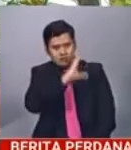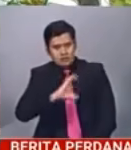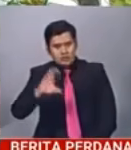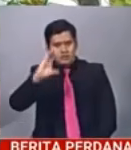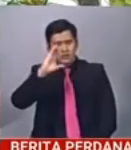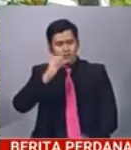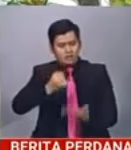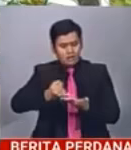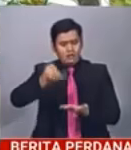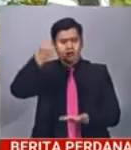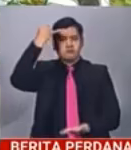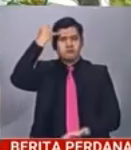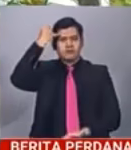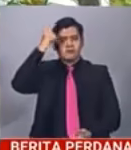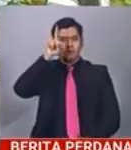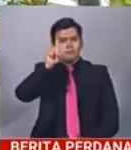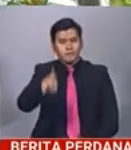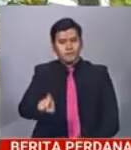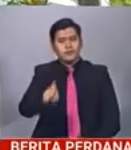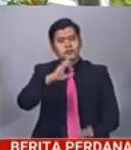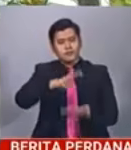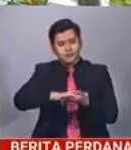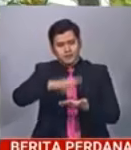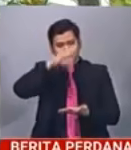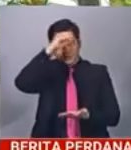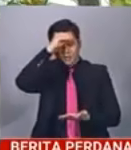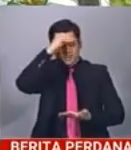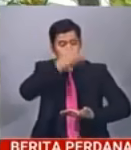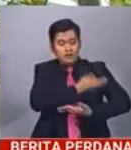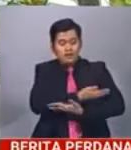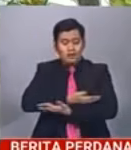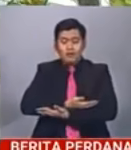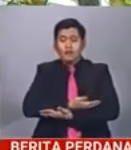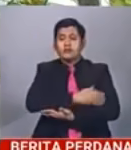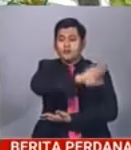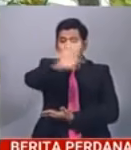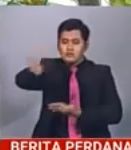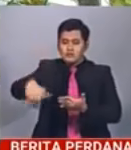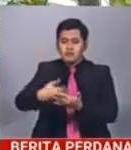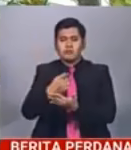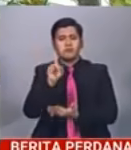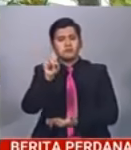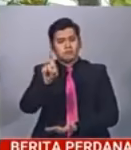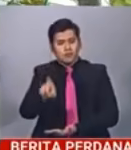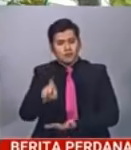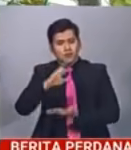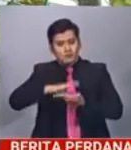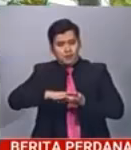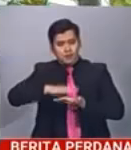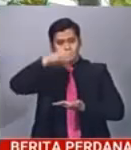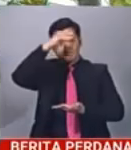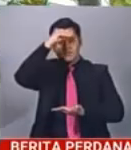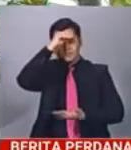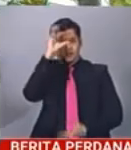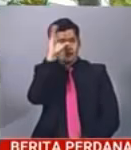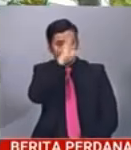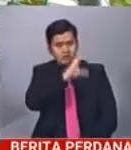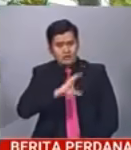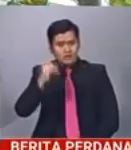digalakkan mencari ilmu. So anak-anak dia semua kena cari ilmu. So itu yang saya ingat yang